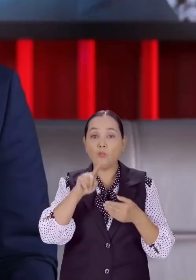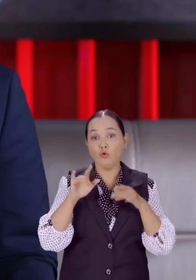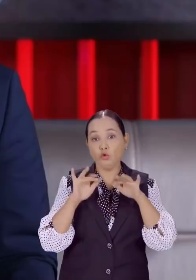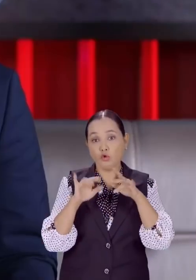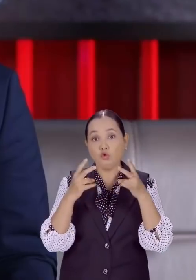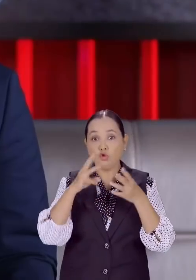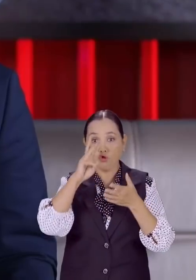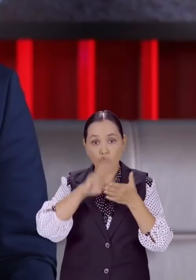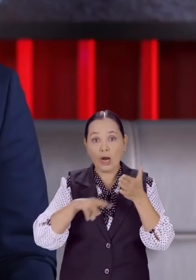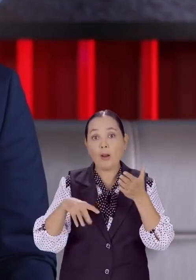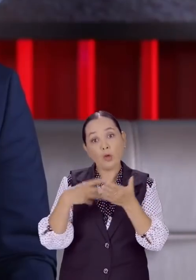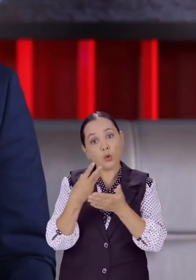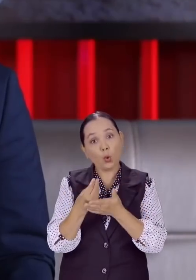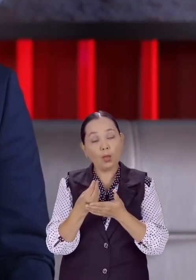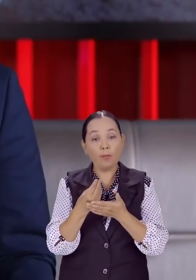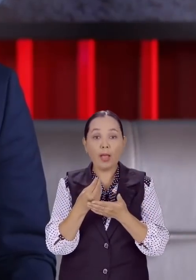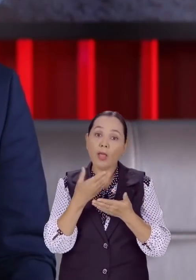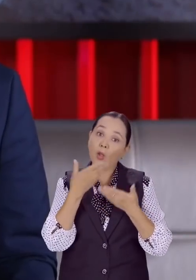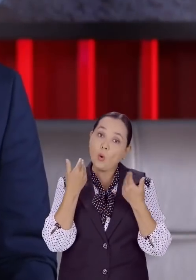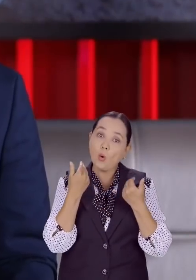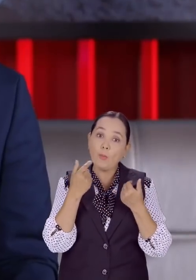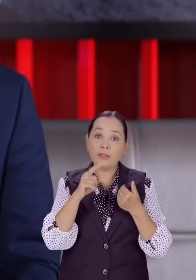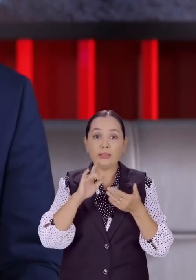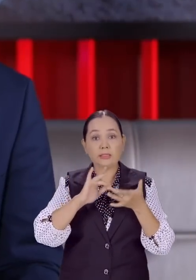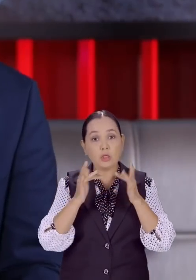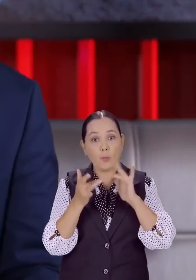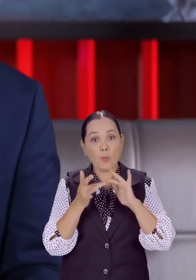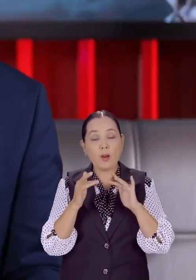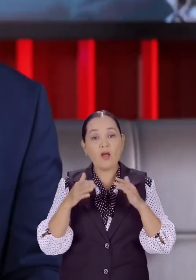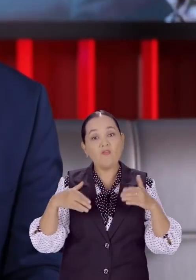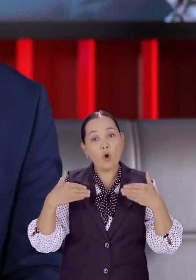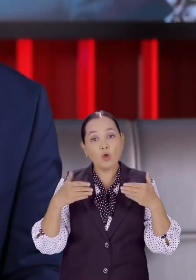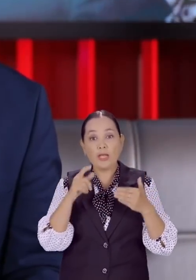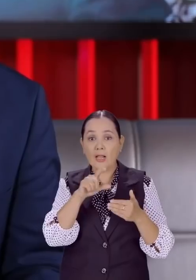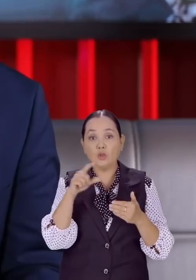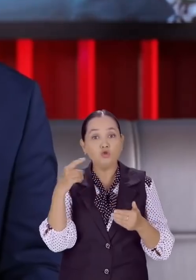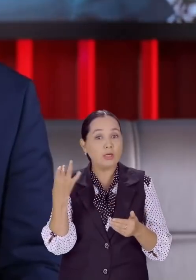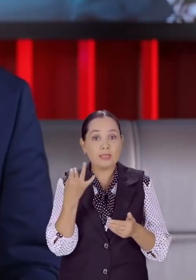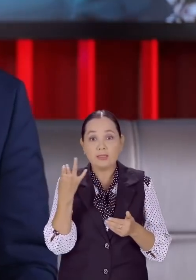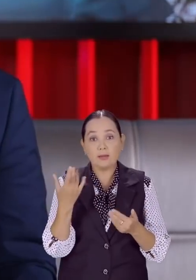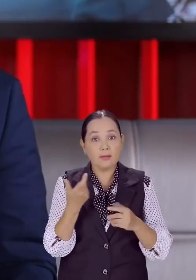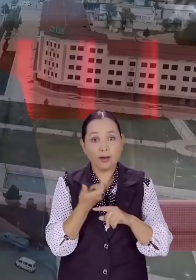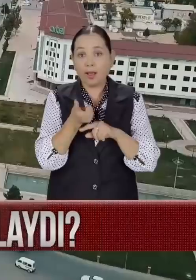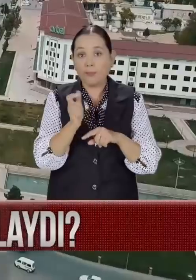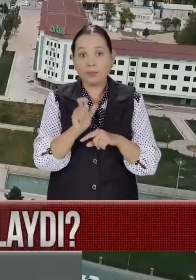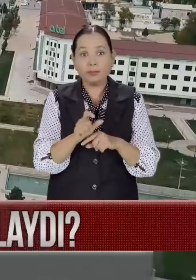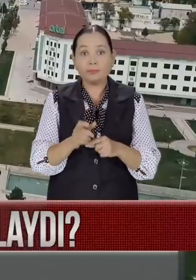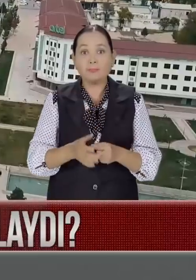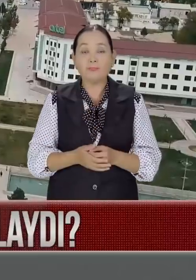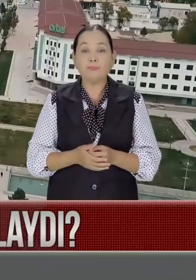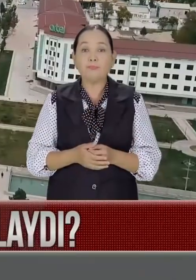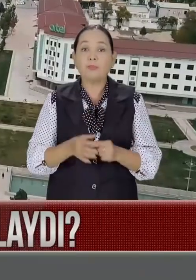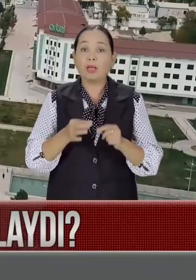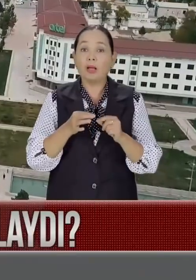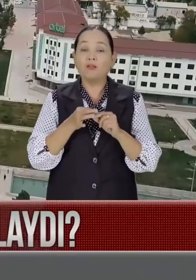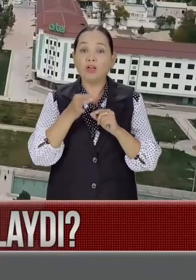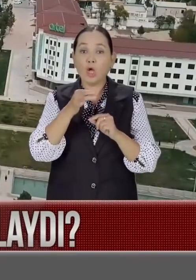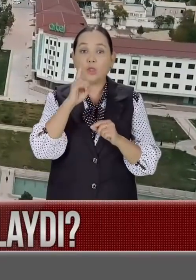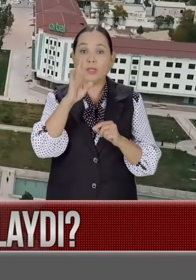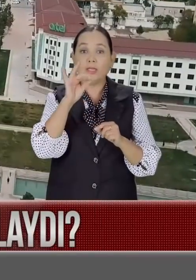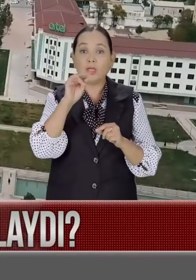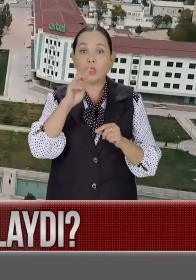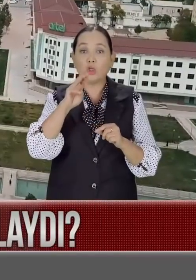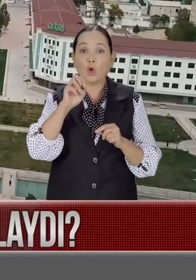ishi uchun jarima to'laydimi, yo'qmi degan savol ijtimoiy tarmoqdagi foydalanuvchilarni qiziqtiryapti. Viloyatda Kitob